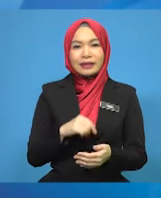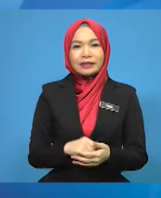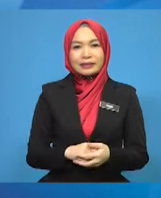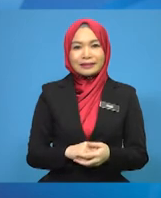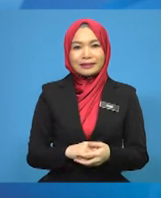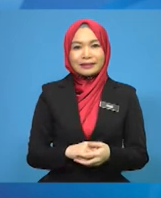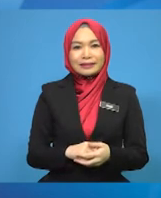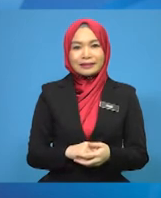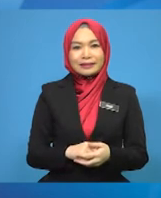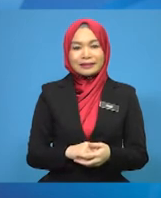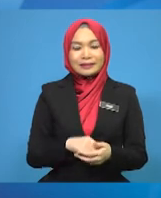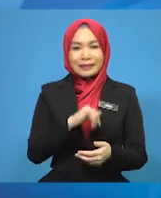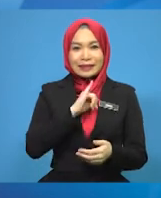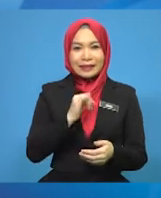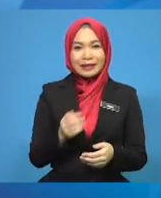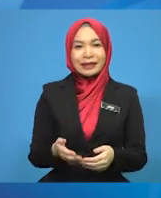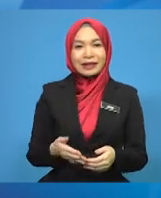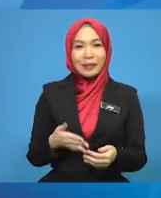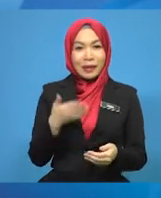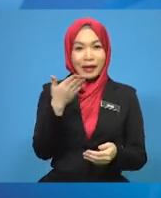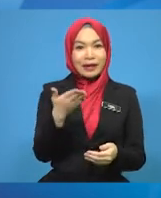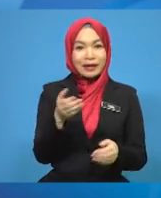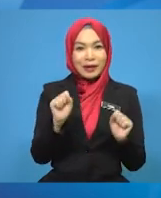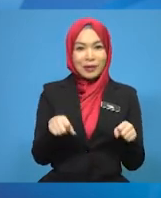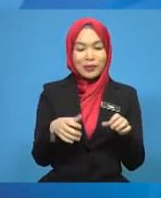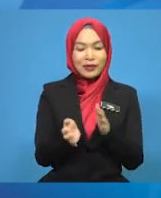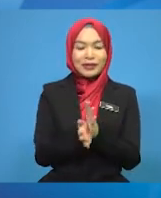dapat menjadikan anda seorang pereka grafik yang lebih